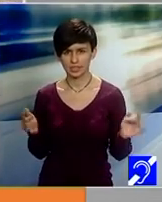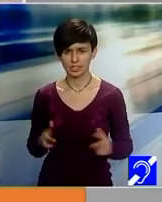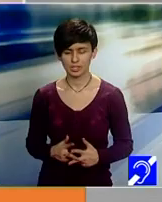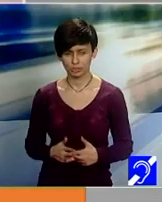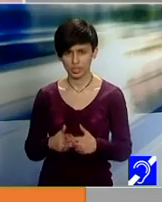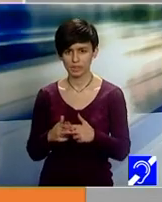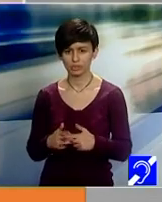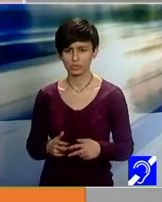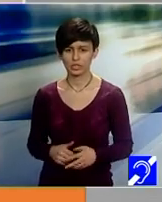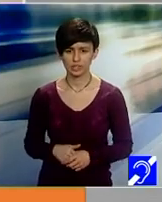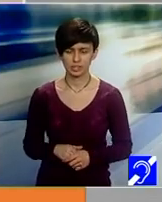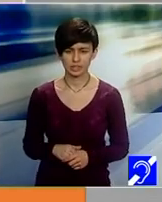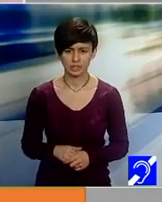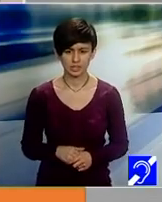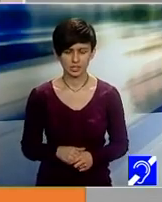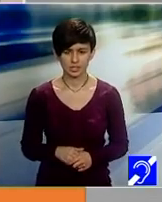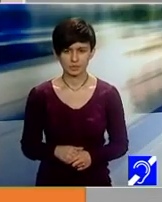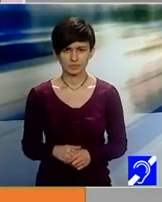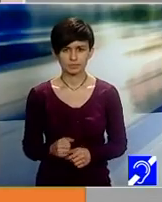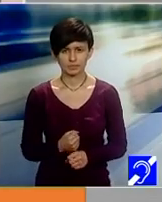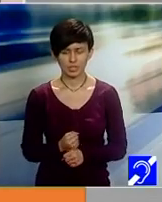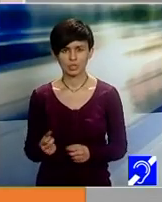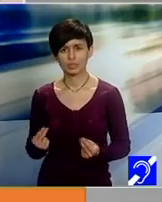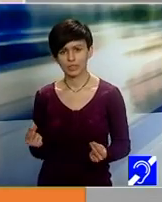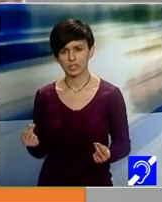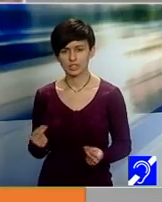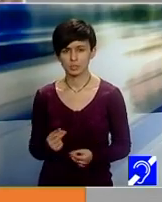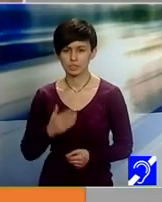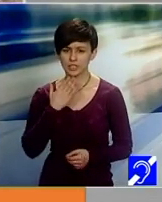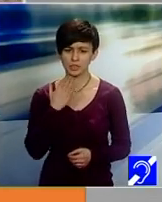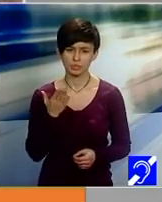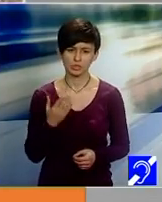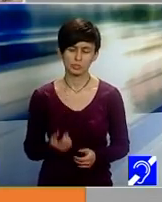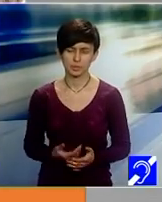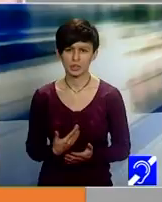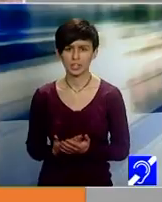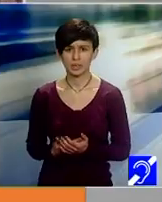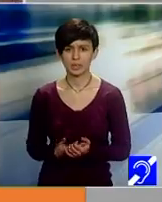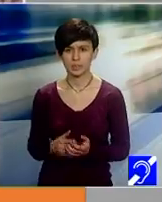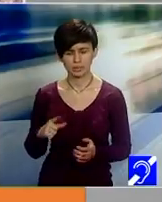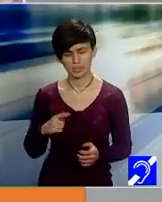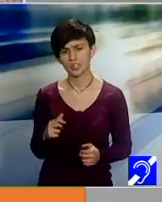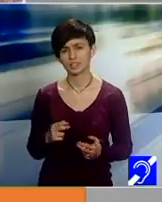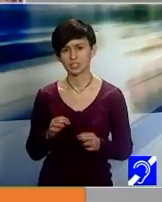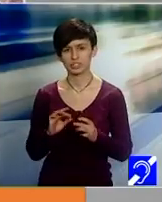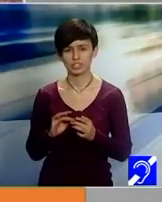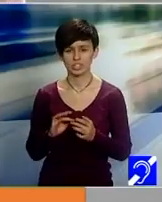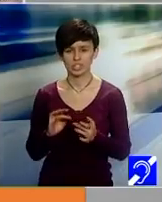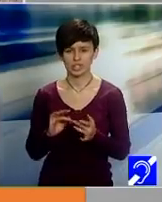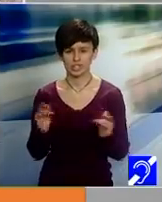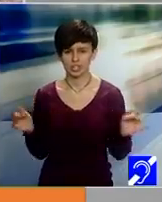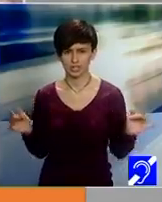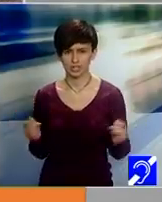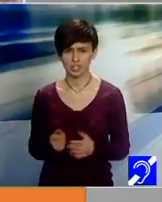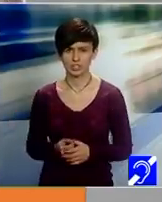să știți. Ne ajută foarte mult. Mulțumim pentru că există și internetul. Multă lume este